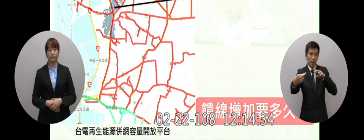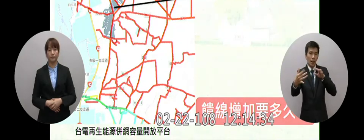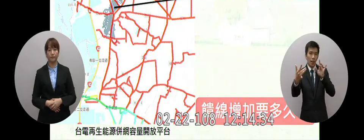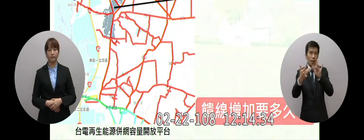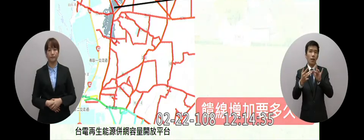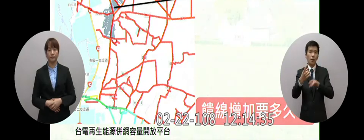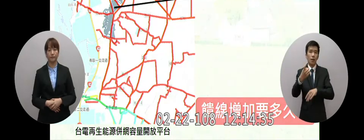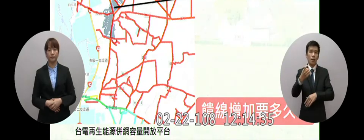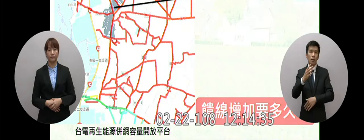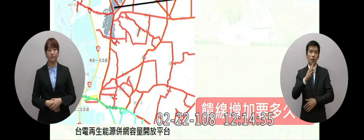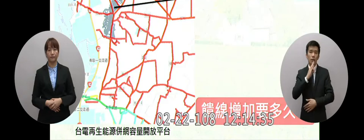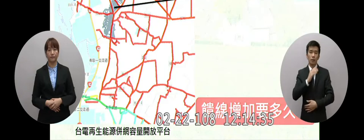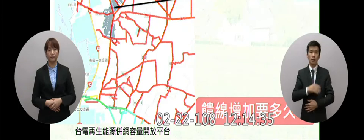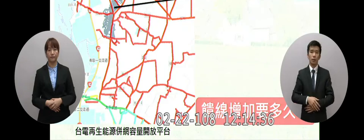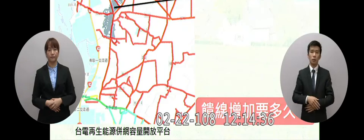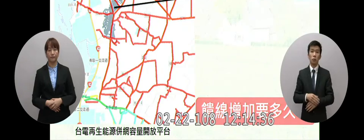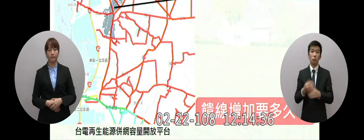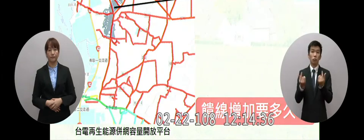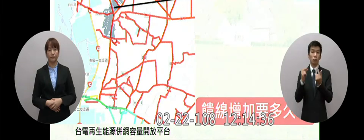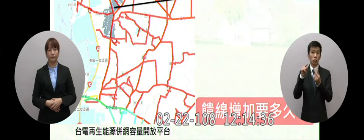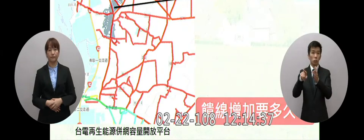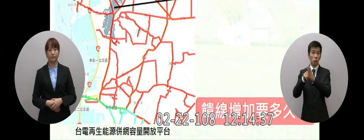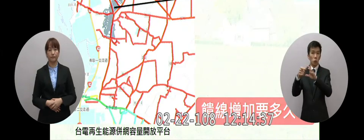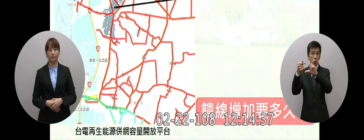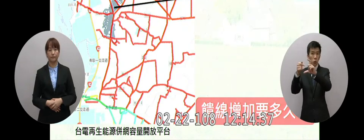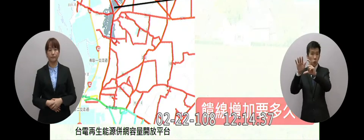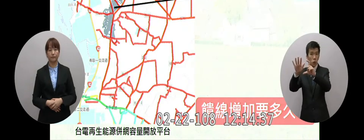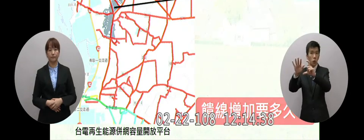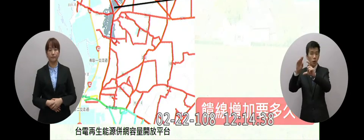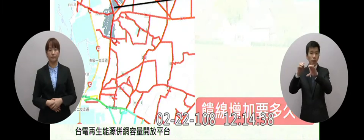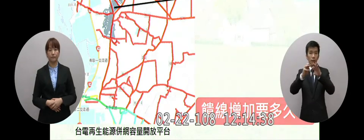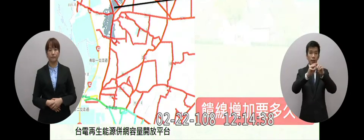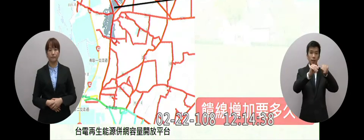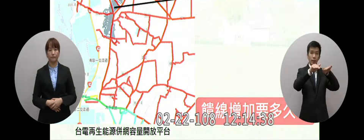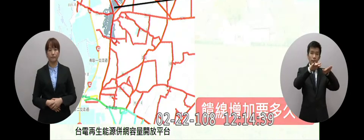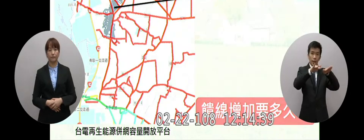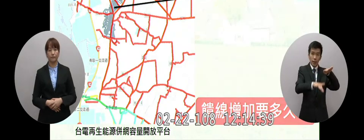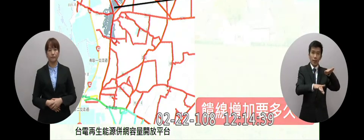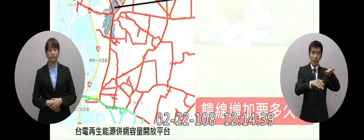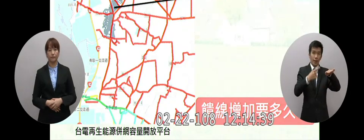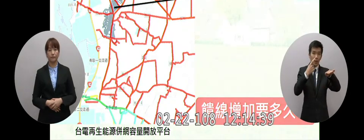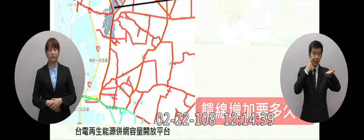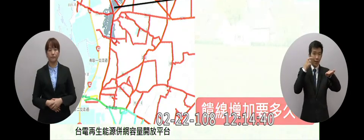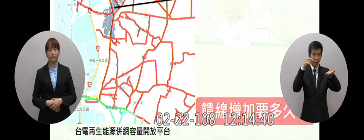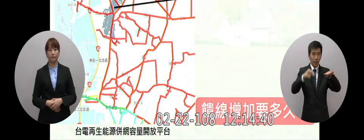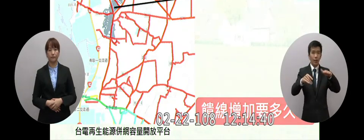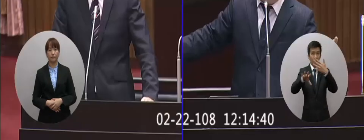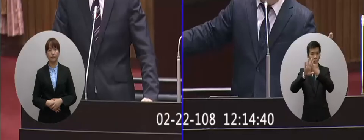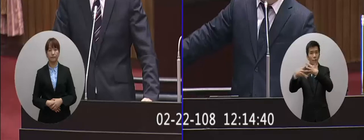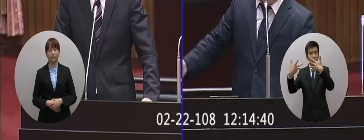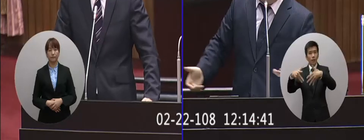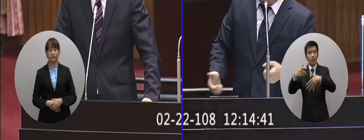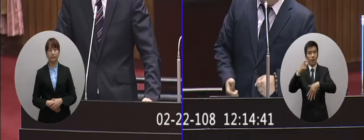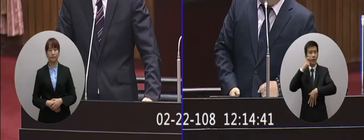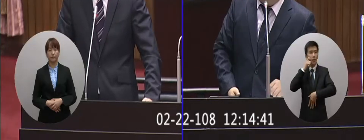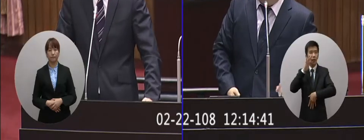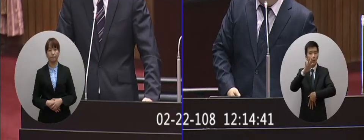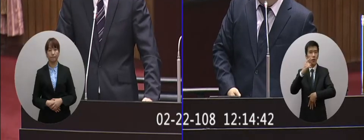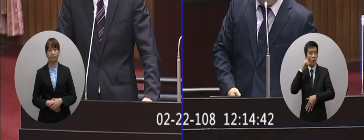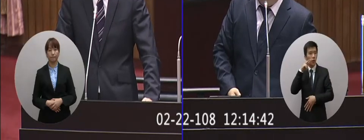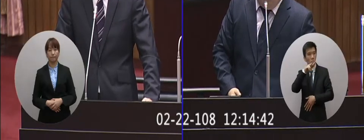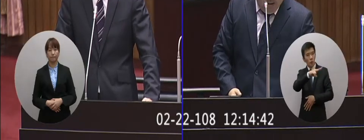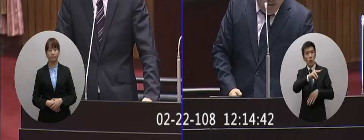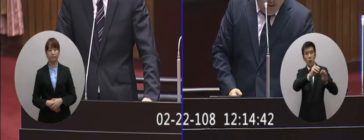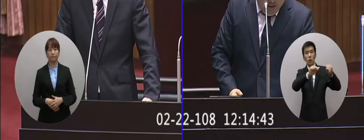了这样的一个专区，但是因为溃线的问题，它还是没有办法解决啊。哦，所有的业者还是这个是看得到吃不到